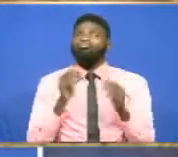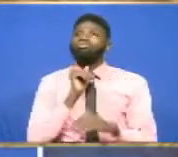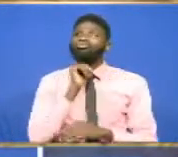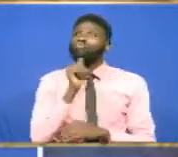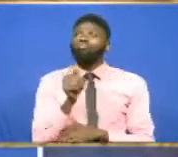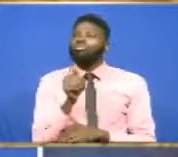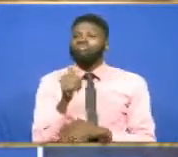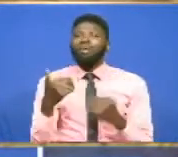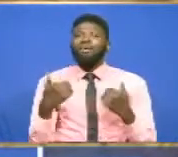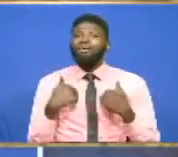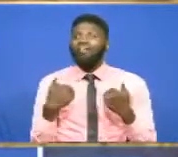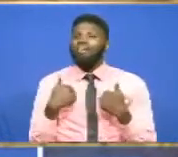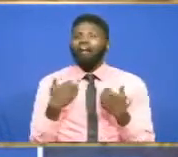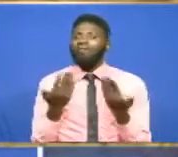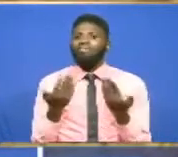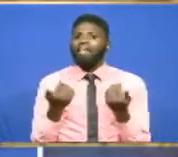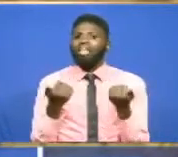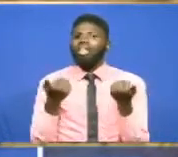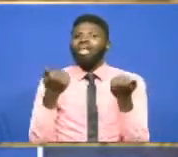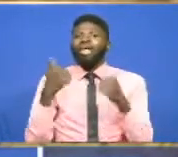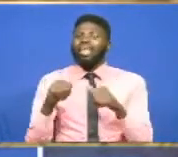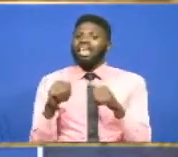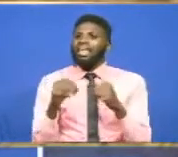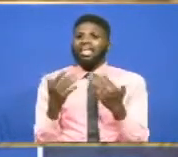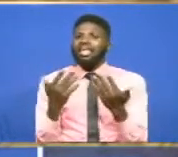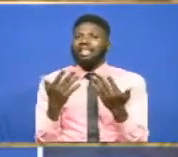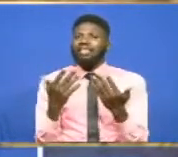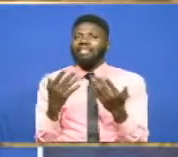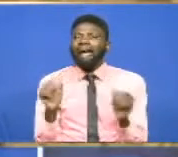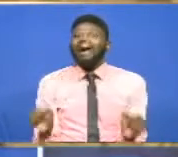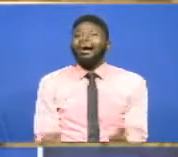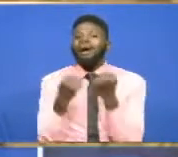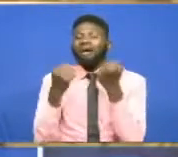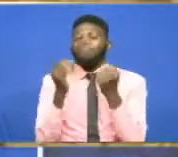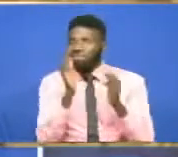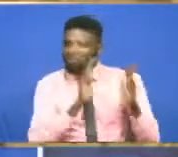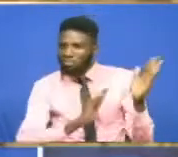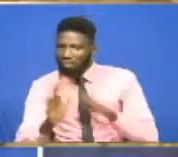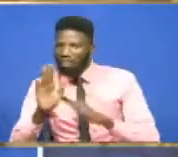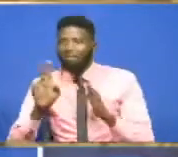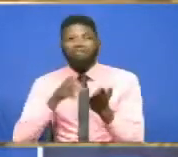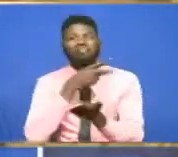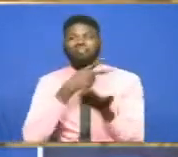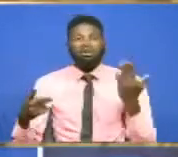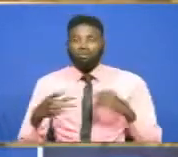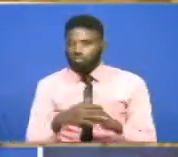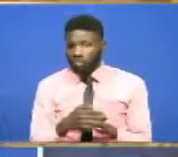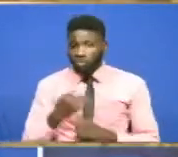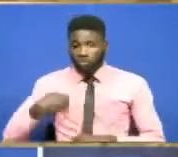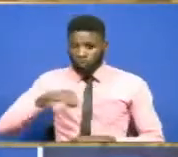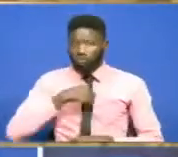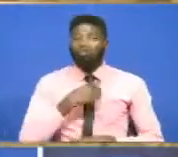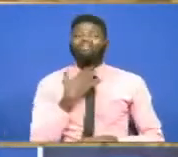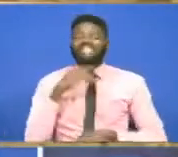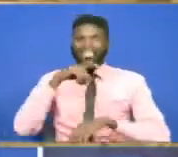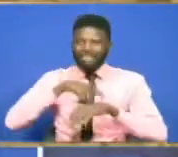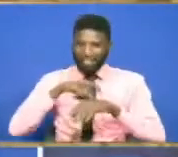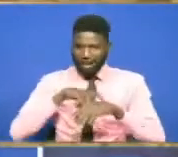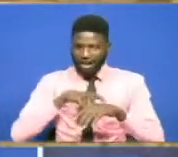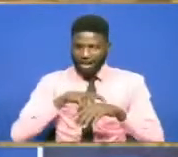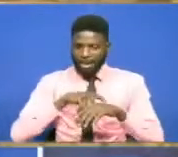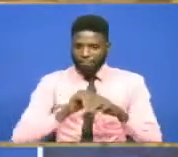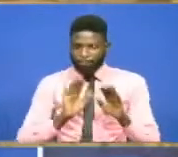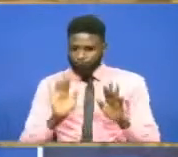not having any chance to fail in those plans. That's why we take our time, we make